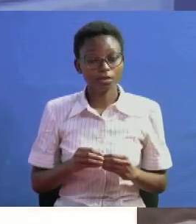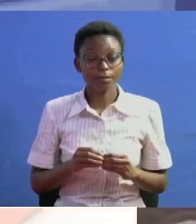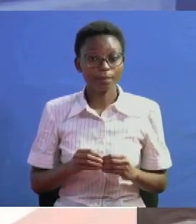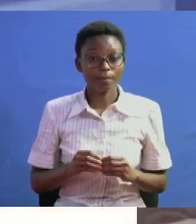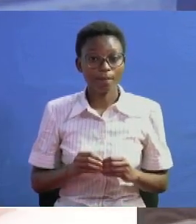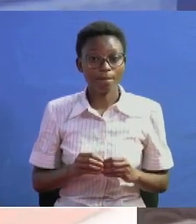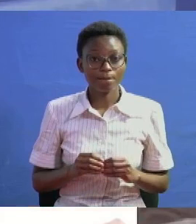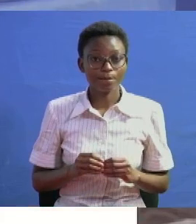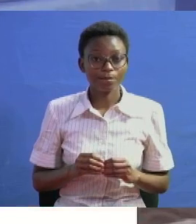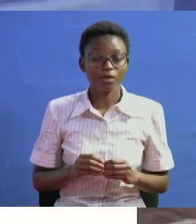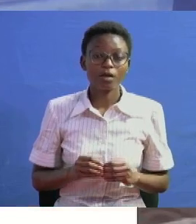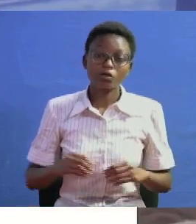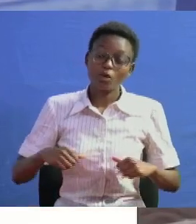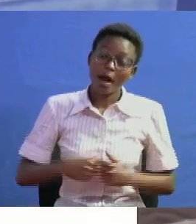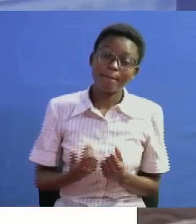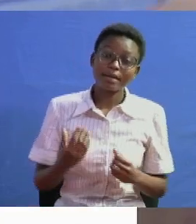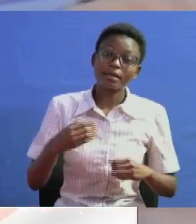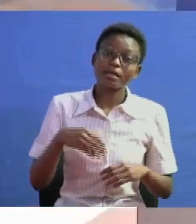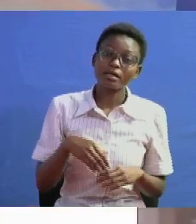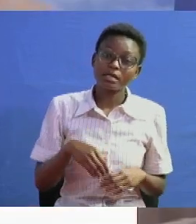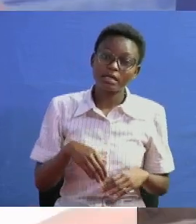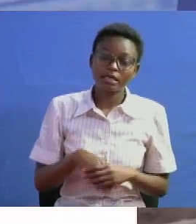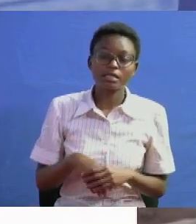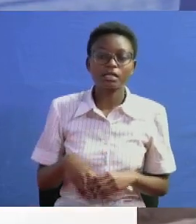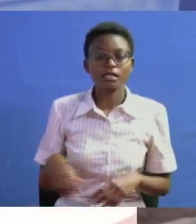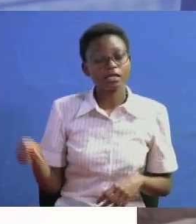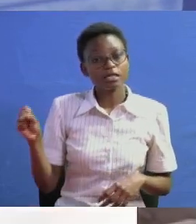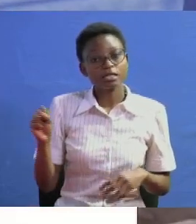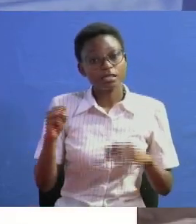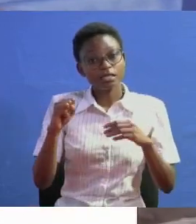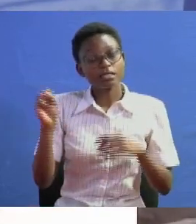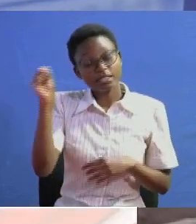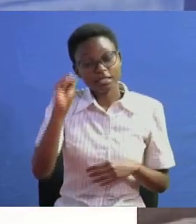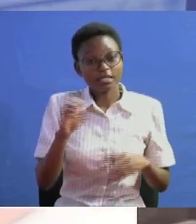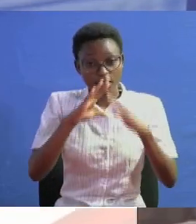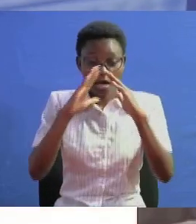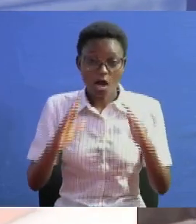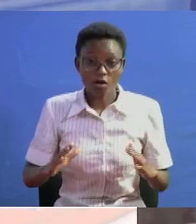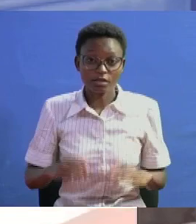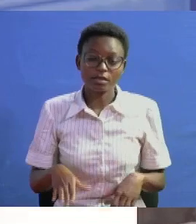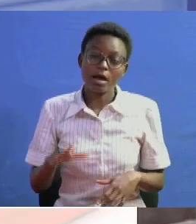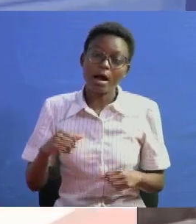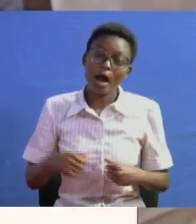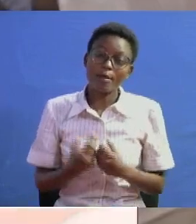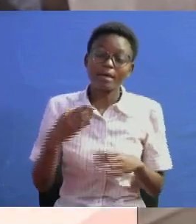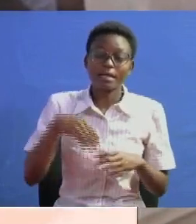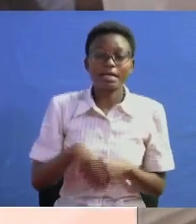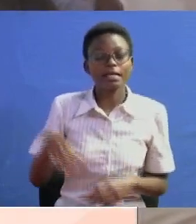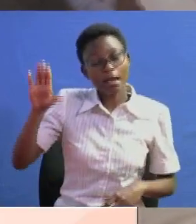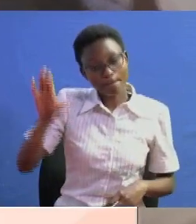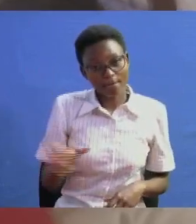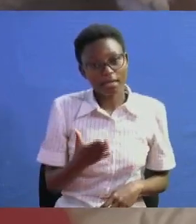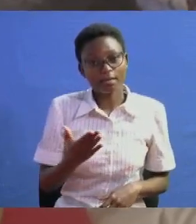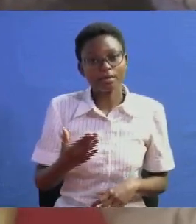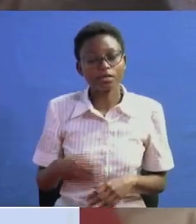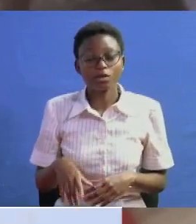place, should not have taken place in a state house. It should have taken place in parliament, which would be in this case neutral.